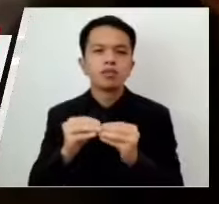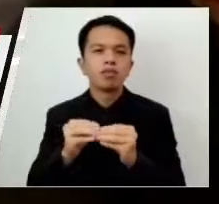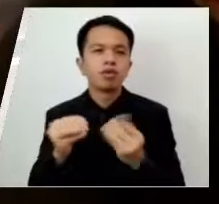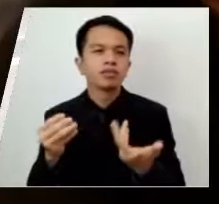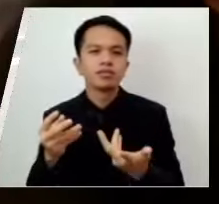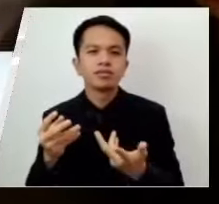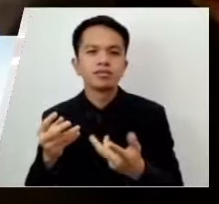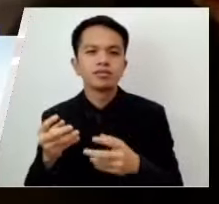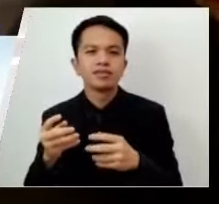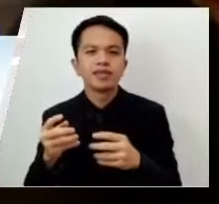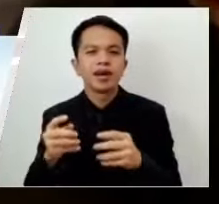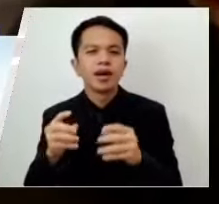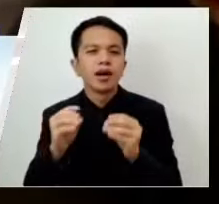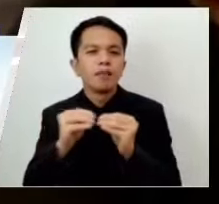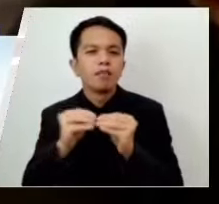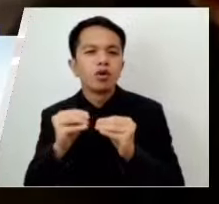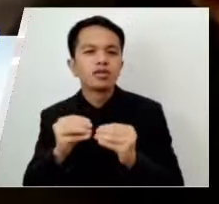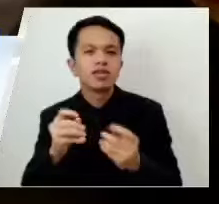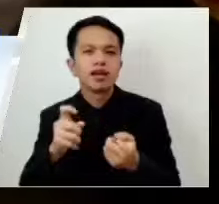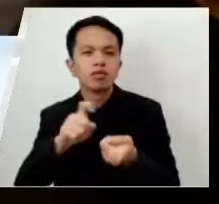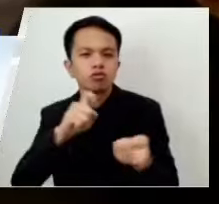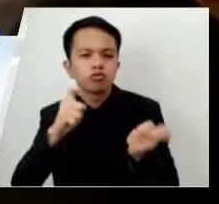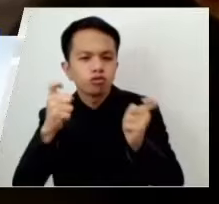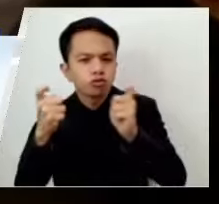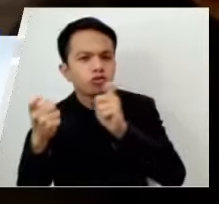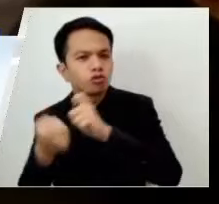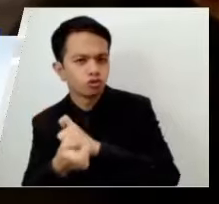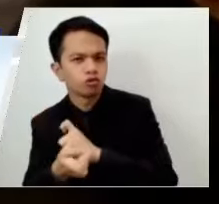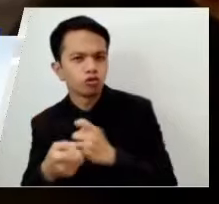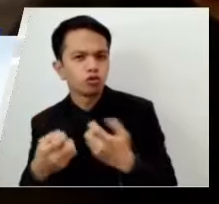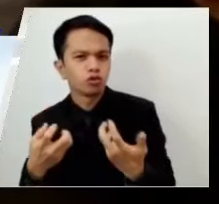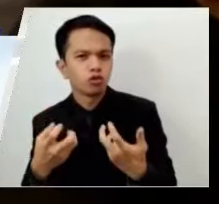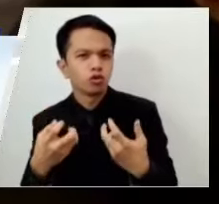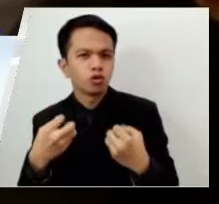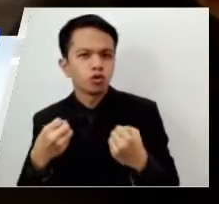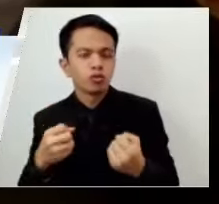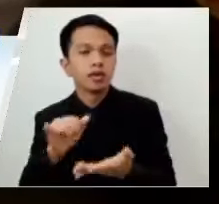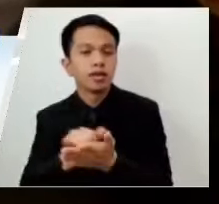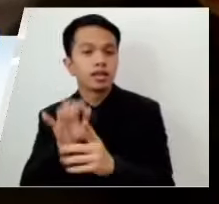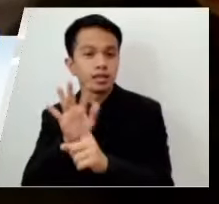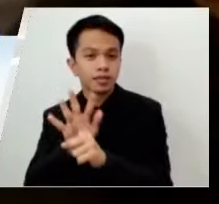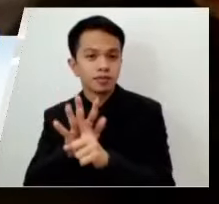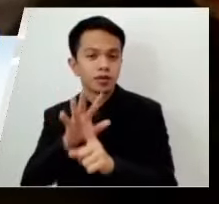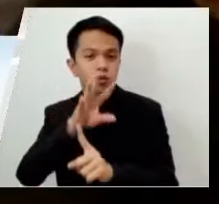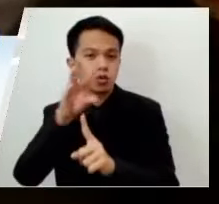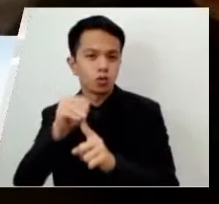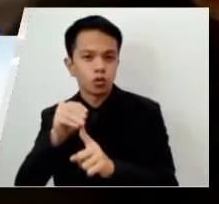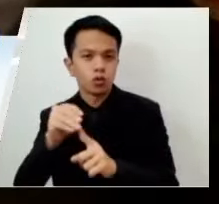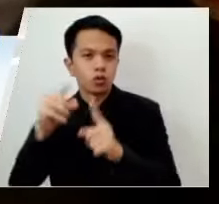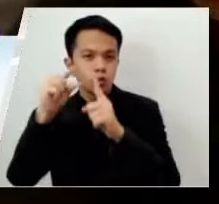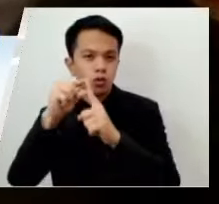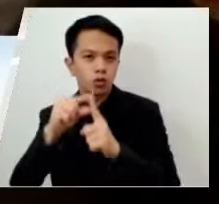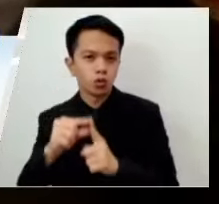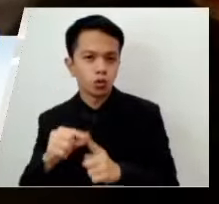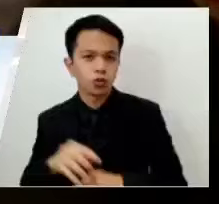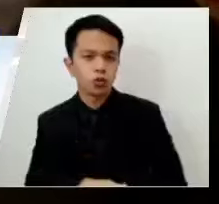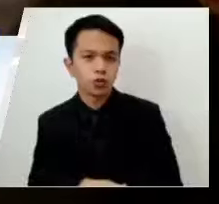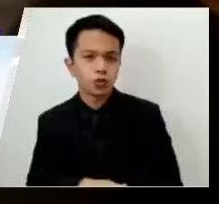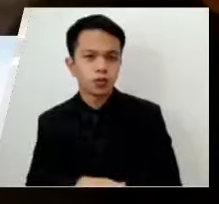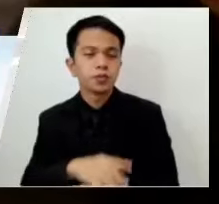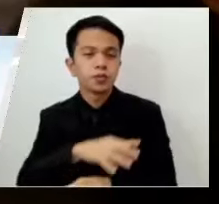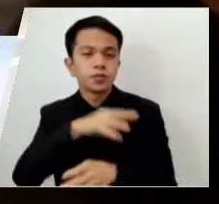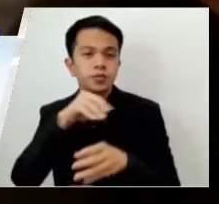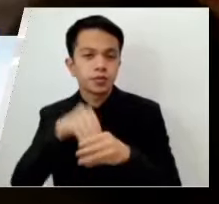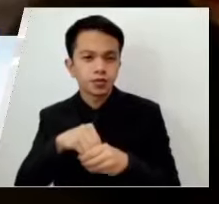flexible. At yan po ay bahagi din ng mga popular culture na mga salita. Yan po ay nagiging bahagi ng repositoryo